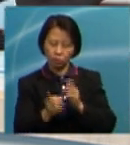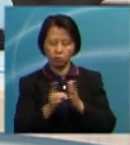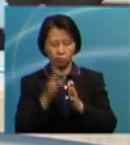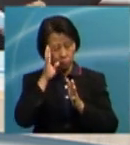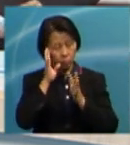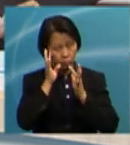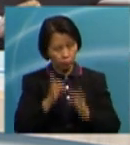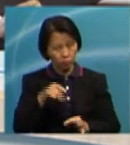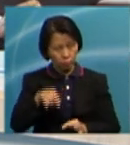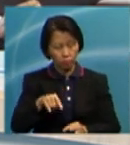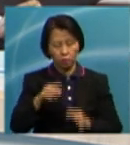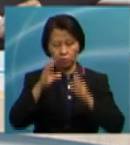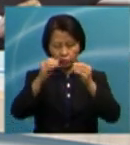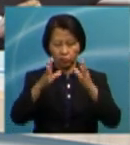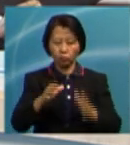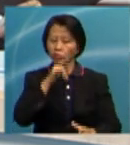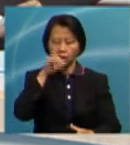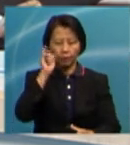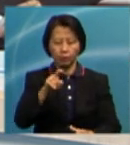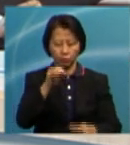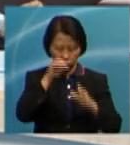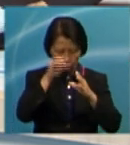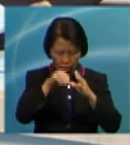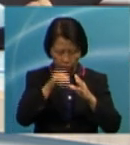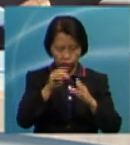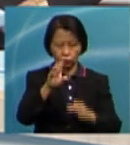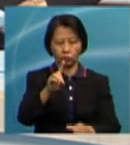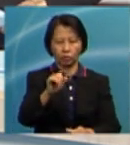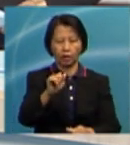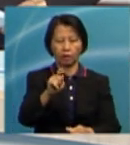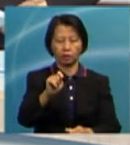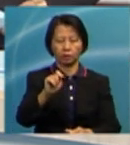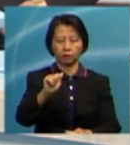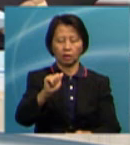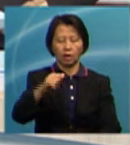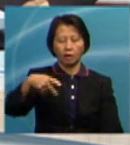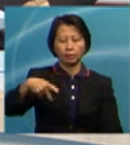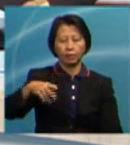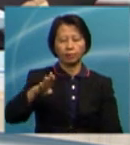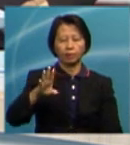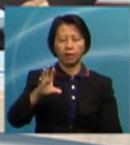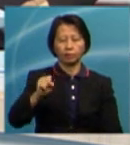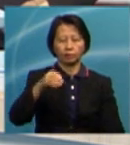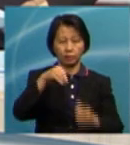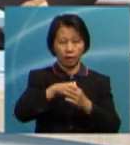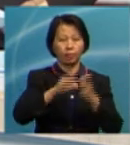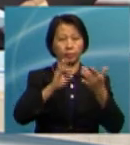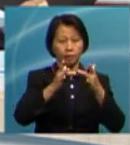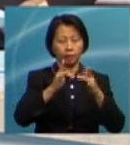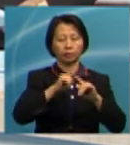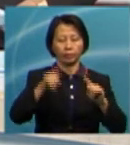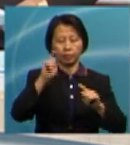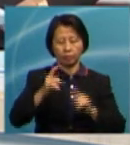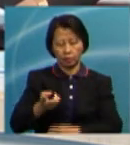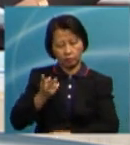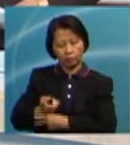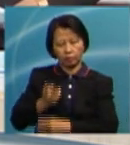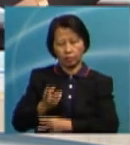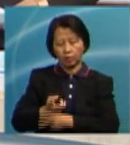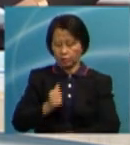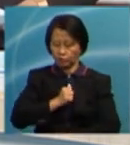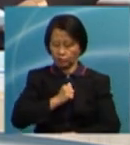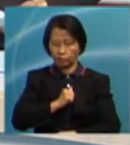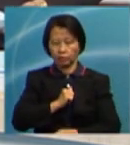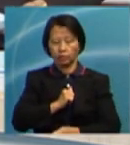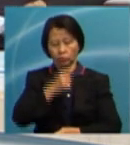diputuskan guru-guru tidak perlu lagi memasukkan data PBS secara dalam talian sebaliknya data itu hanya perlu disimpan sendiri oleh guru